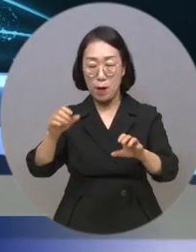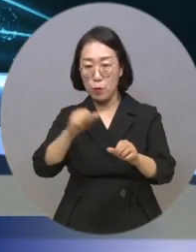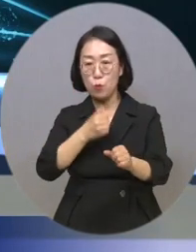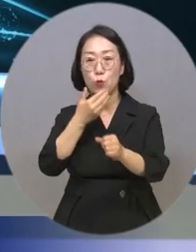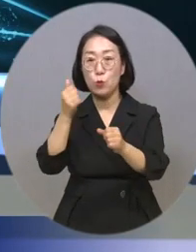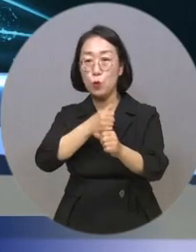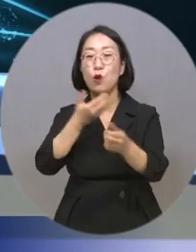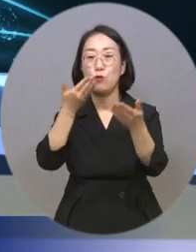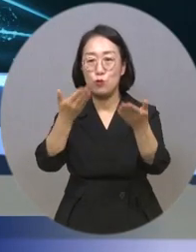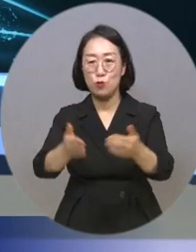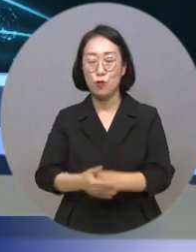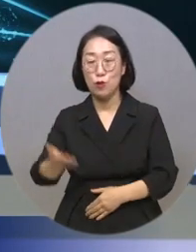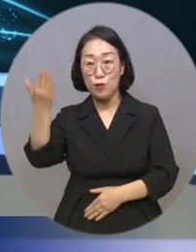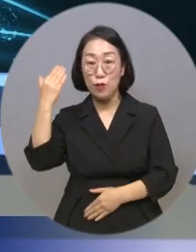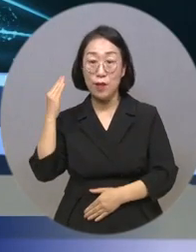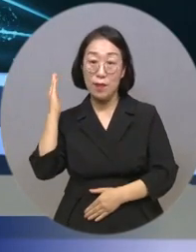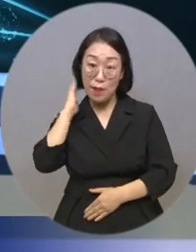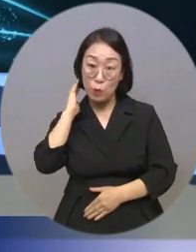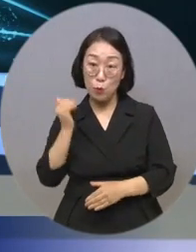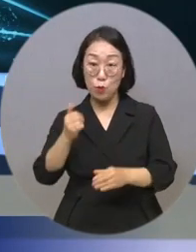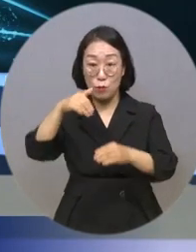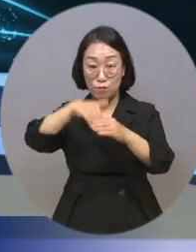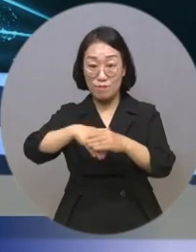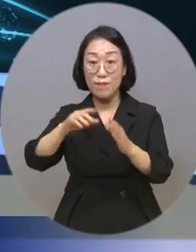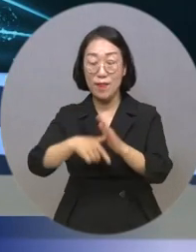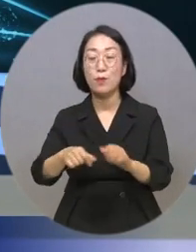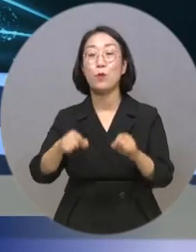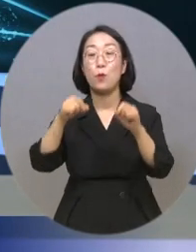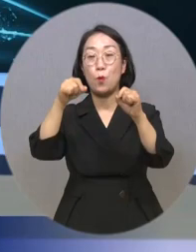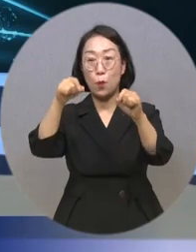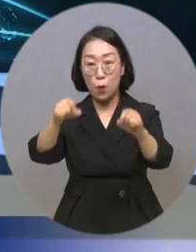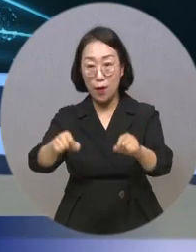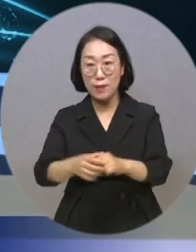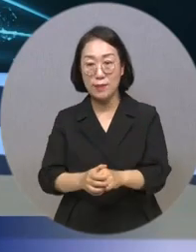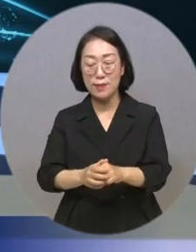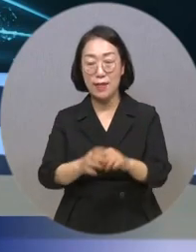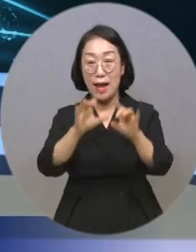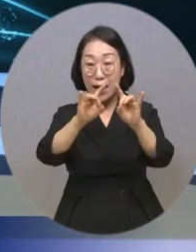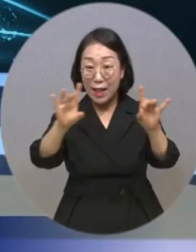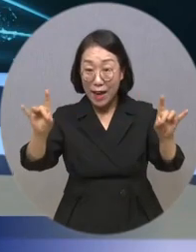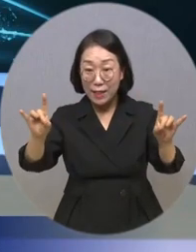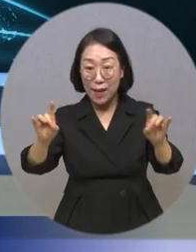지난 20대 대선 당시에도 최초로 토론자별 1:1 수어 통역을